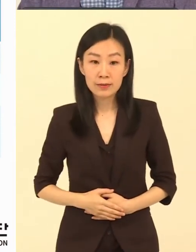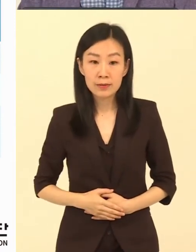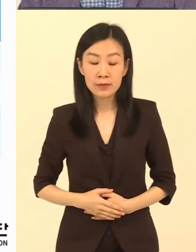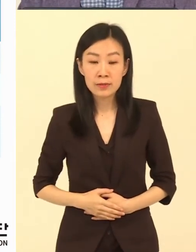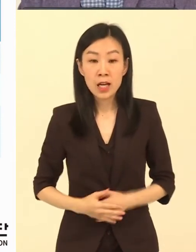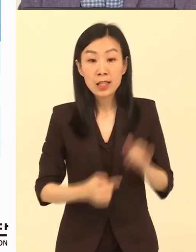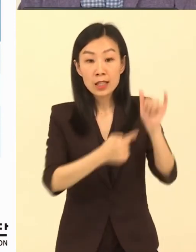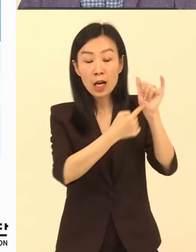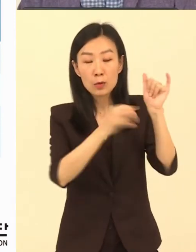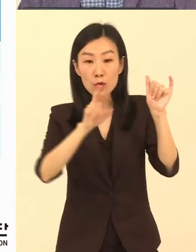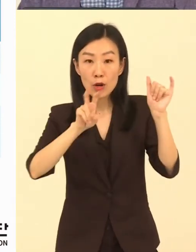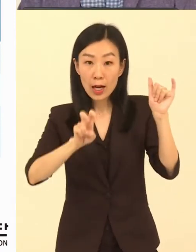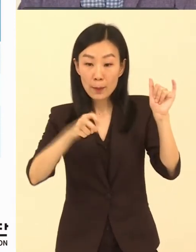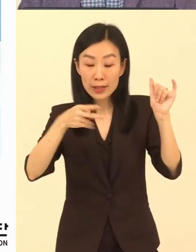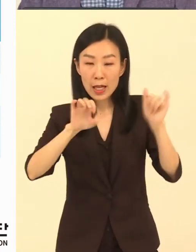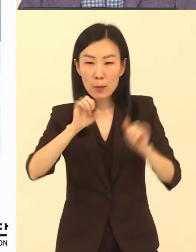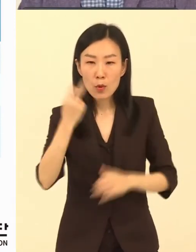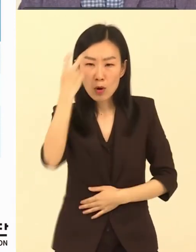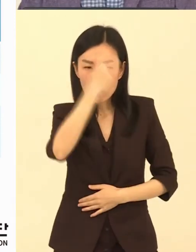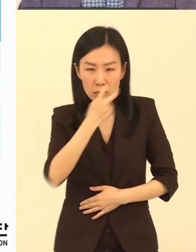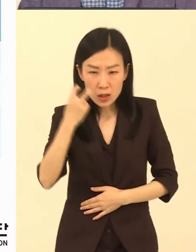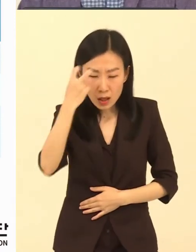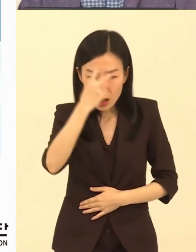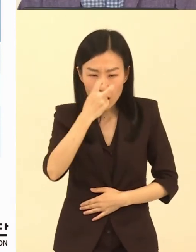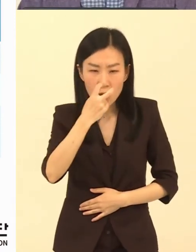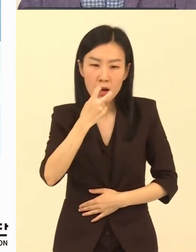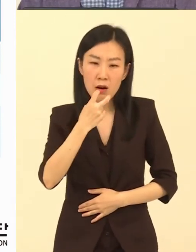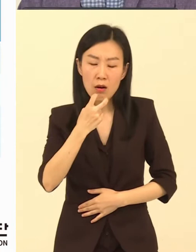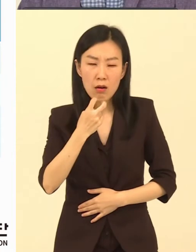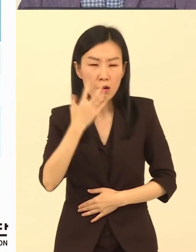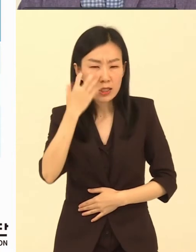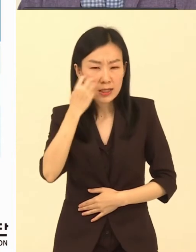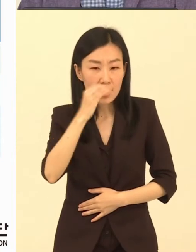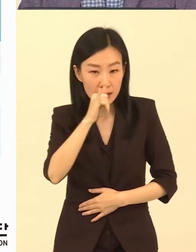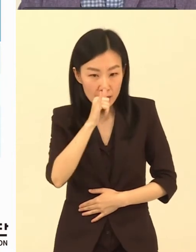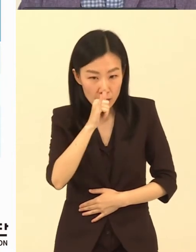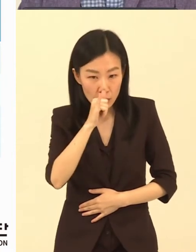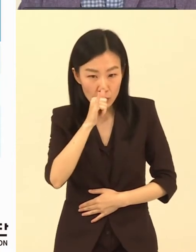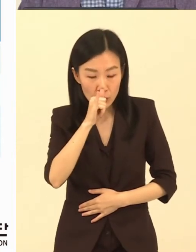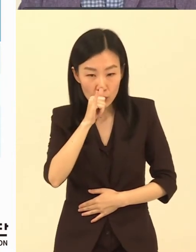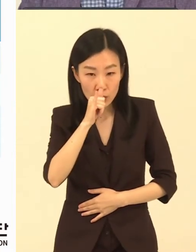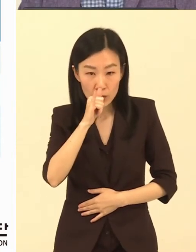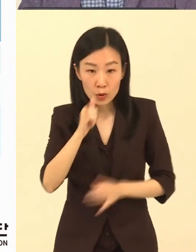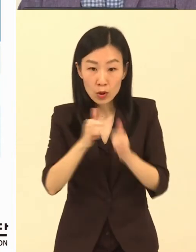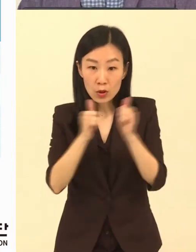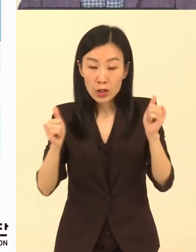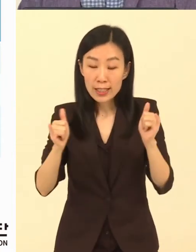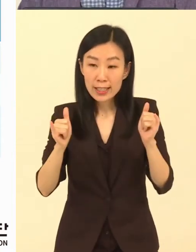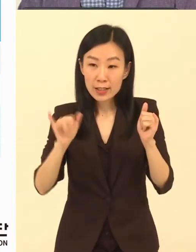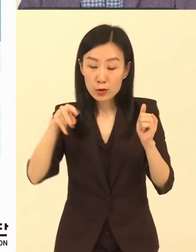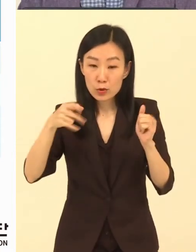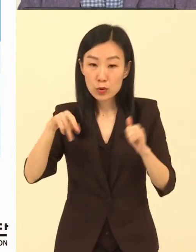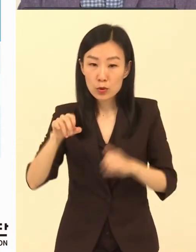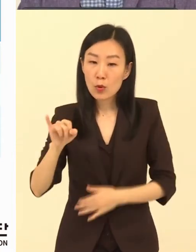자궁경부암 세포 검사에 비정상으로 나왔고 인유두종 바이러스의 양성으로 나온 경우에는